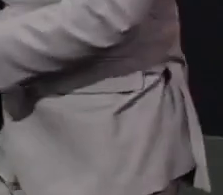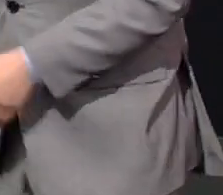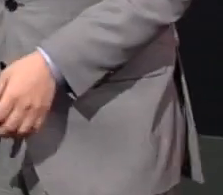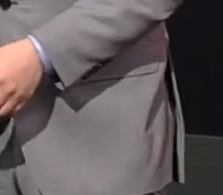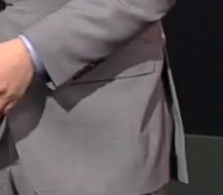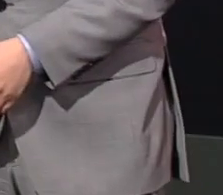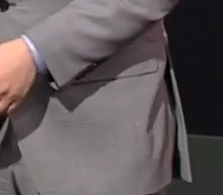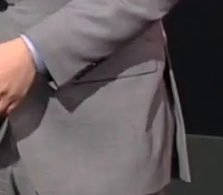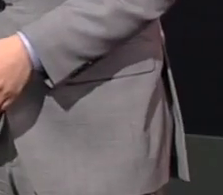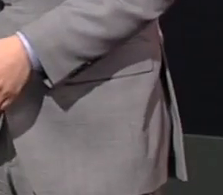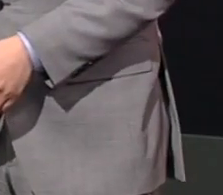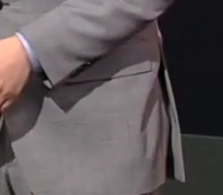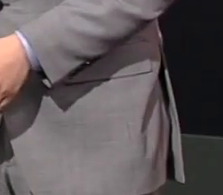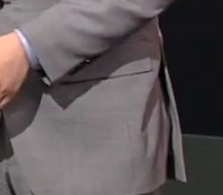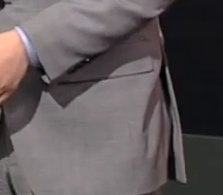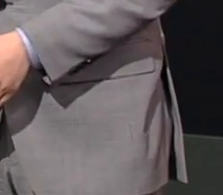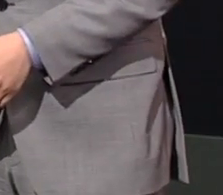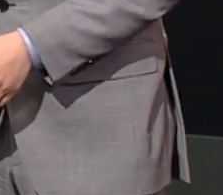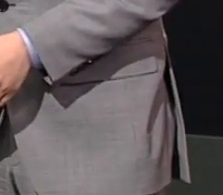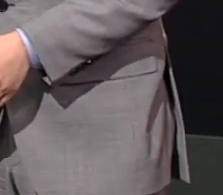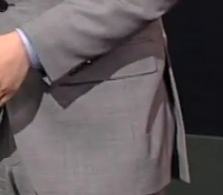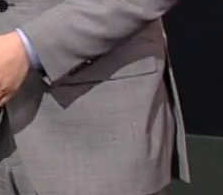이거 눌러주세요